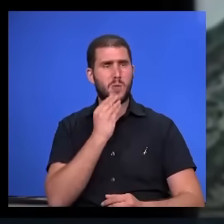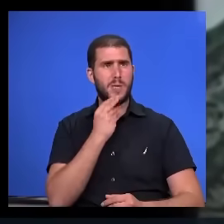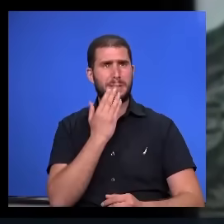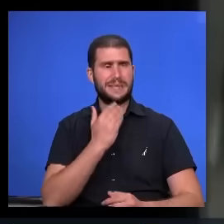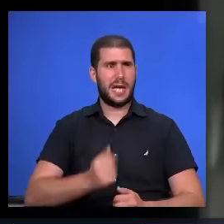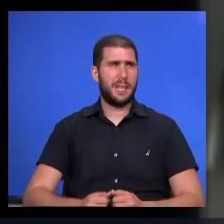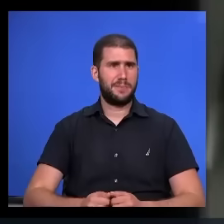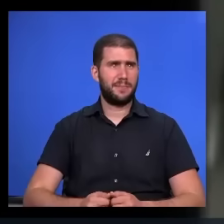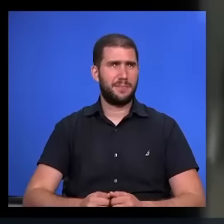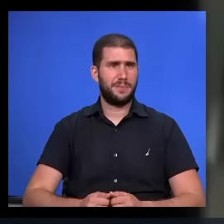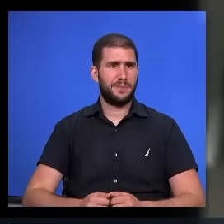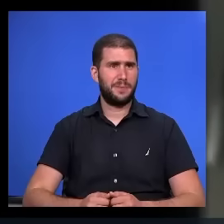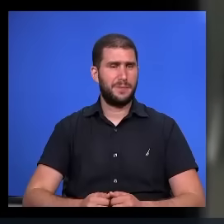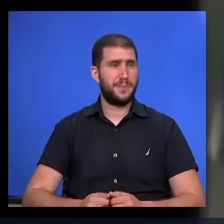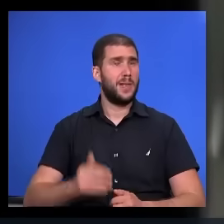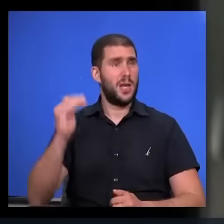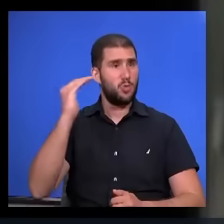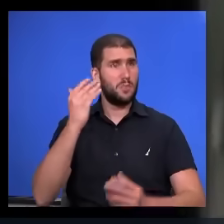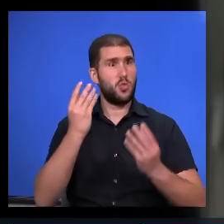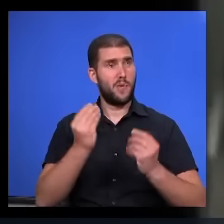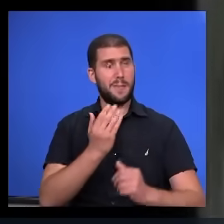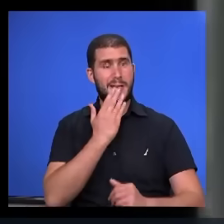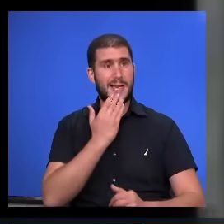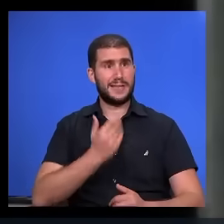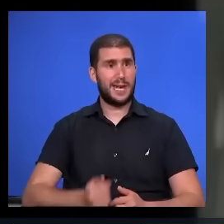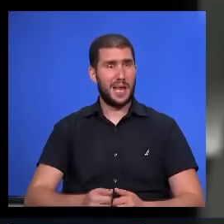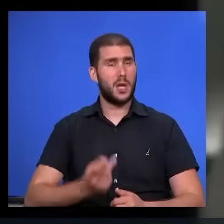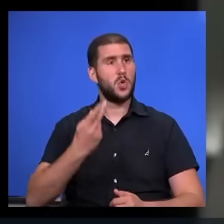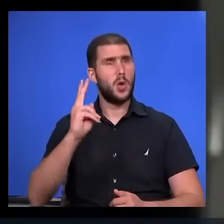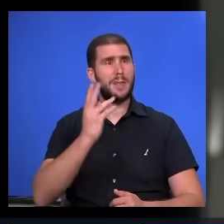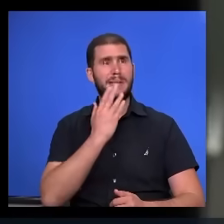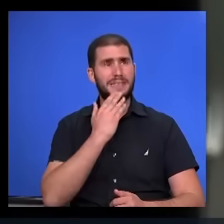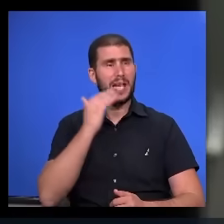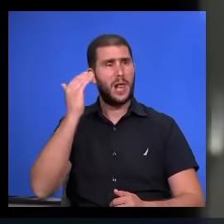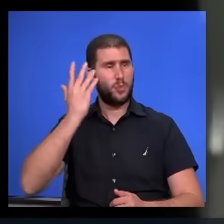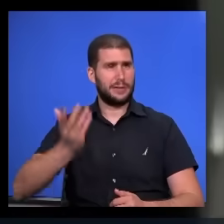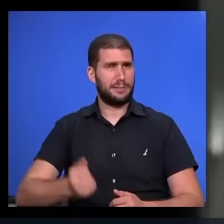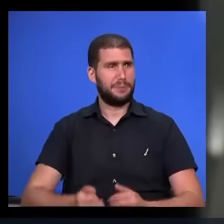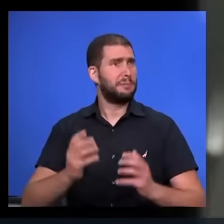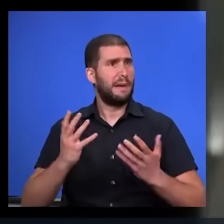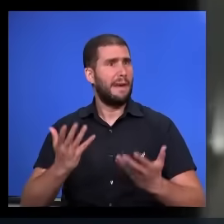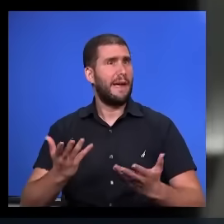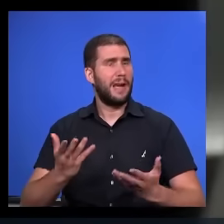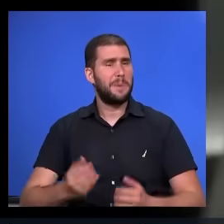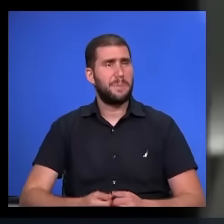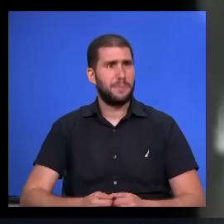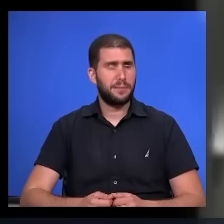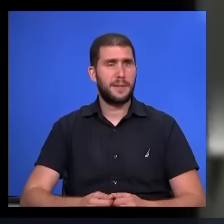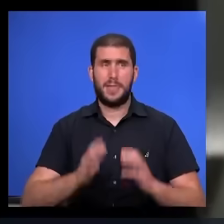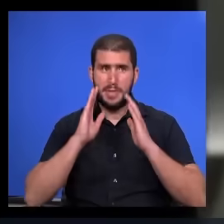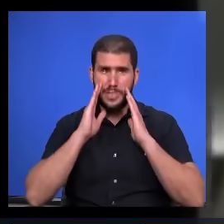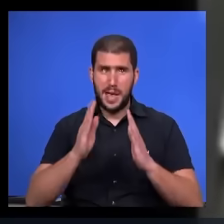בישראל. הדרוז זה ישראל, אסתן מן ישראל לדרוז. כיף,